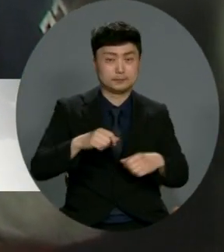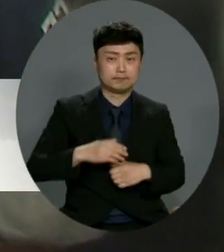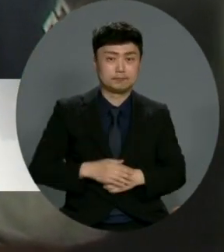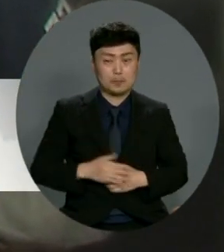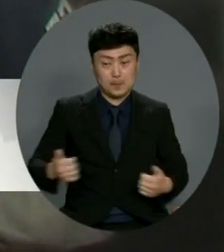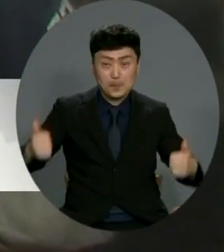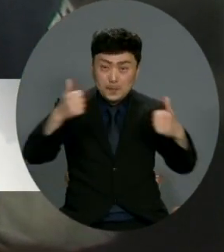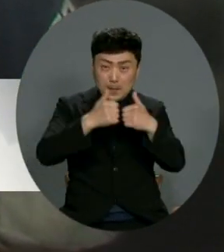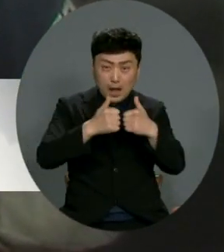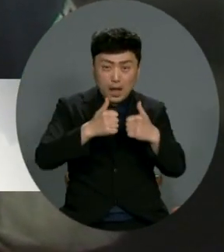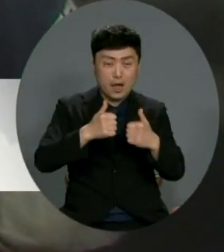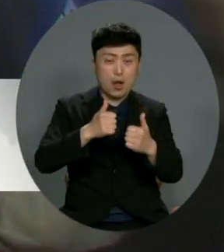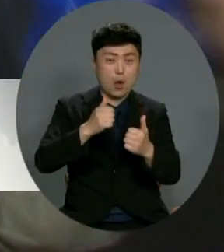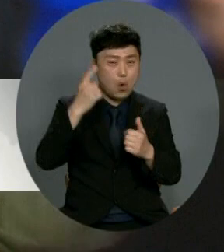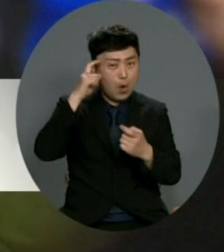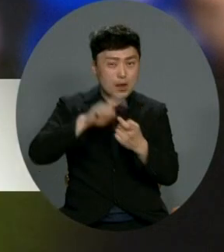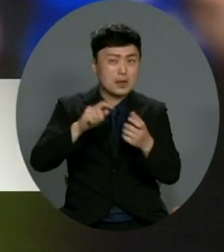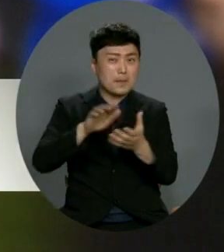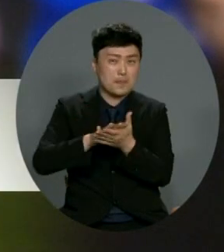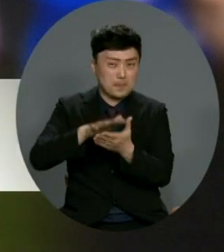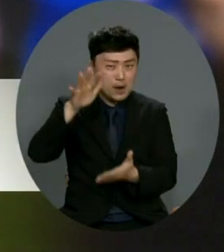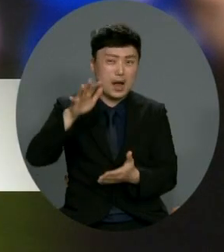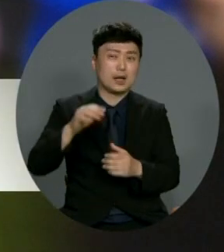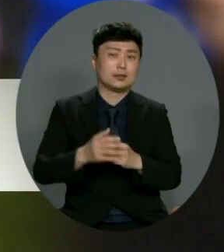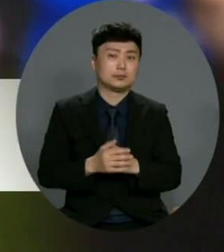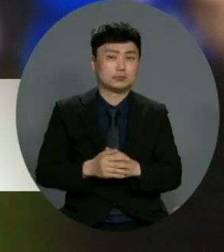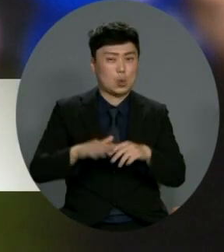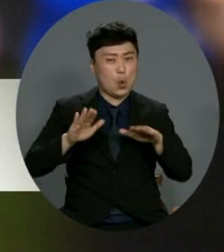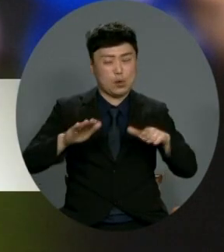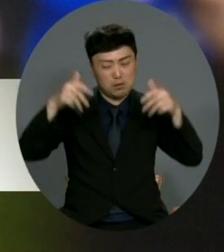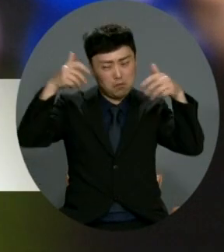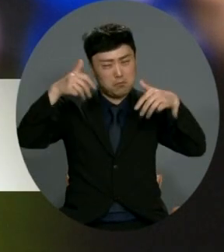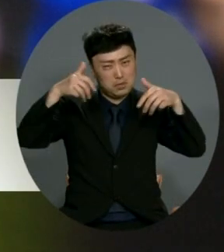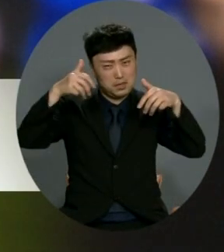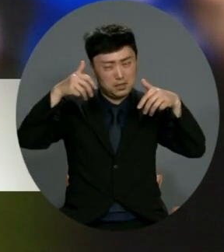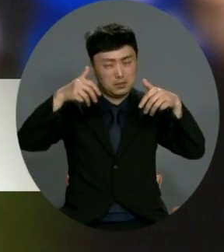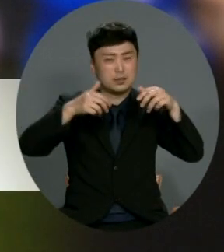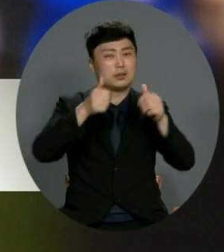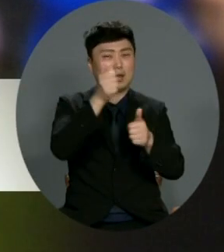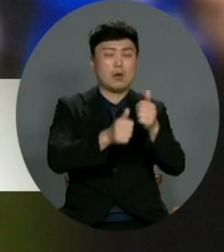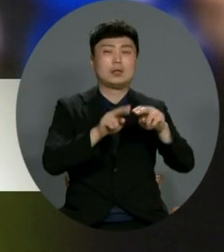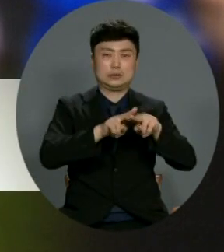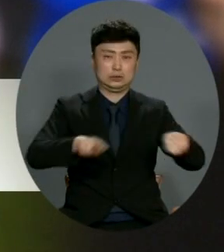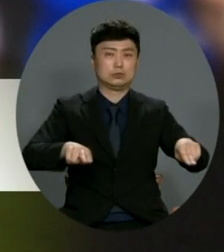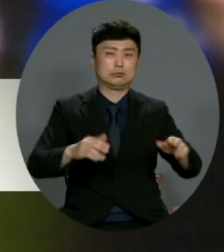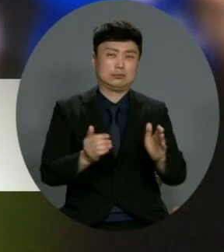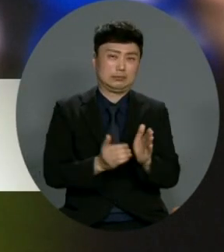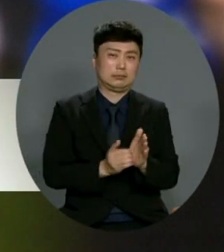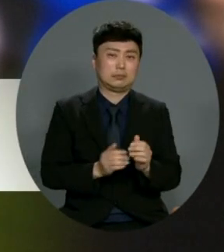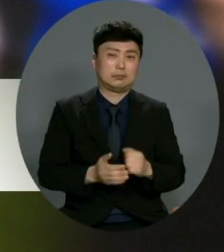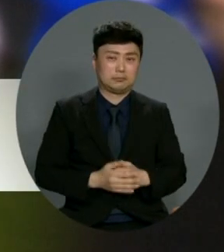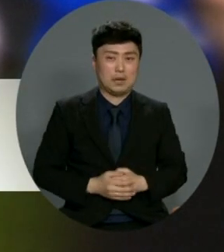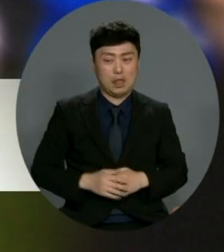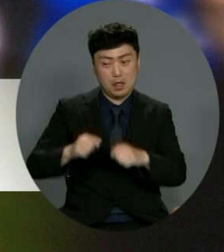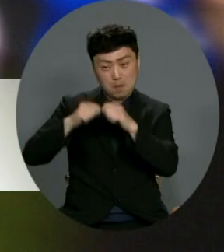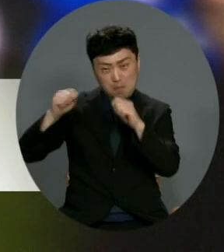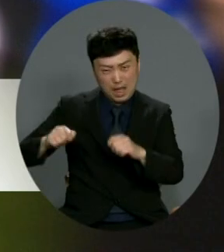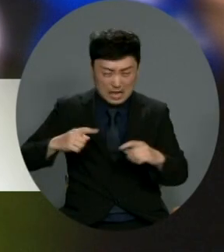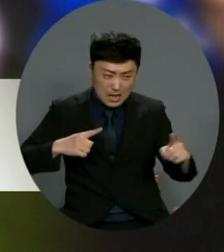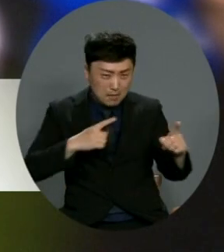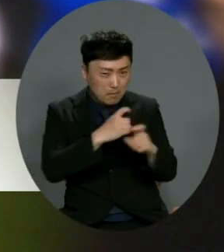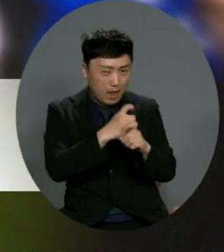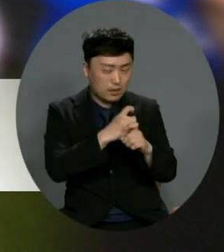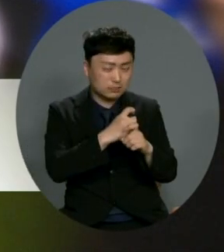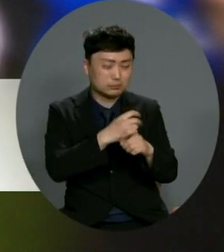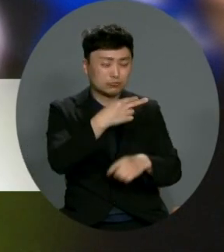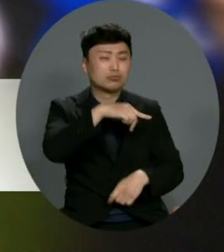매치업이었죠. 하지만 삼성과 두산의 시즌 첫 대결은 아쉽게 비로 취소됐습니다. 한솥밥을 먹던 동료에서 이제는